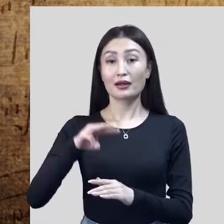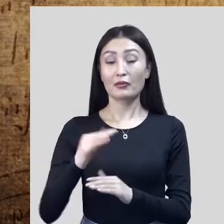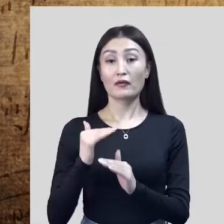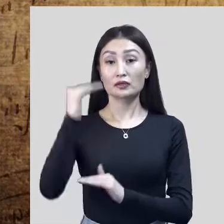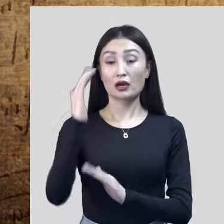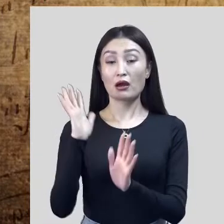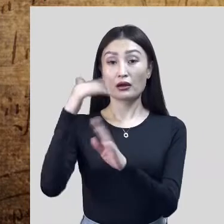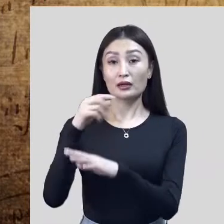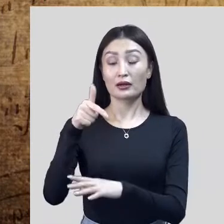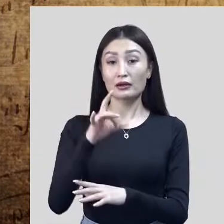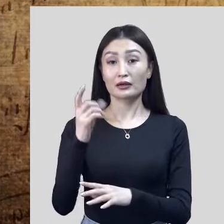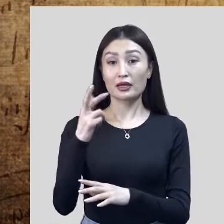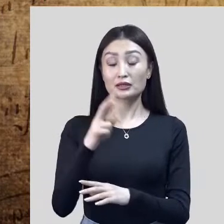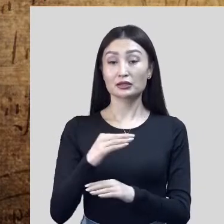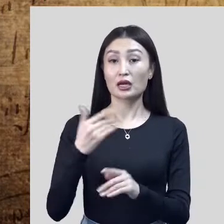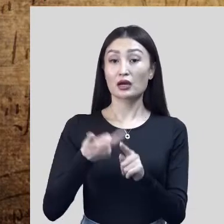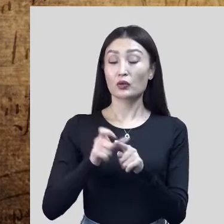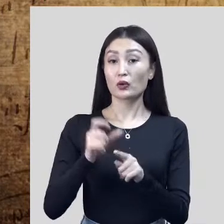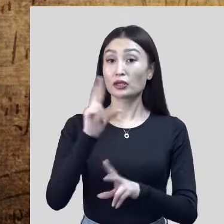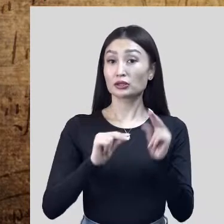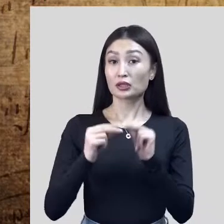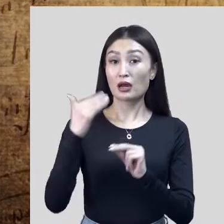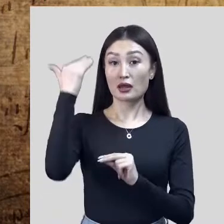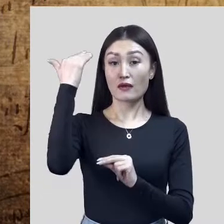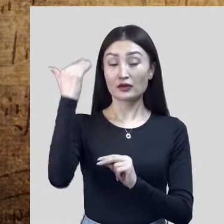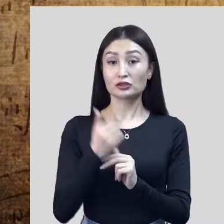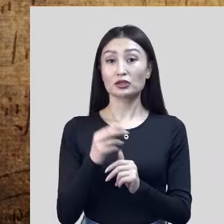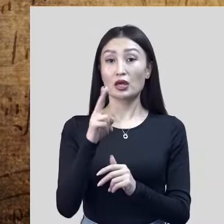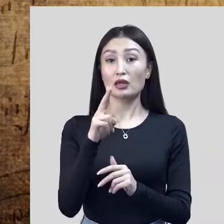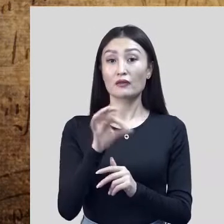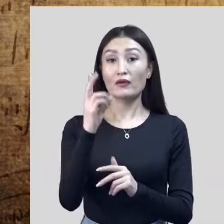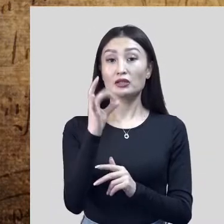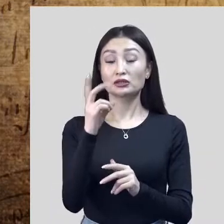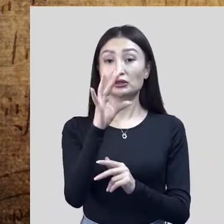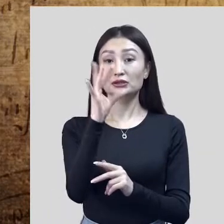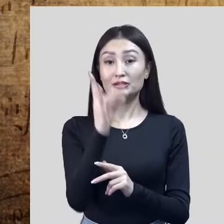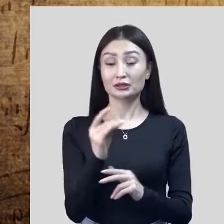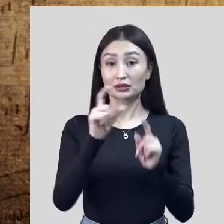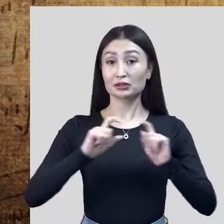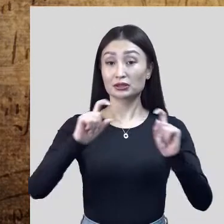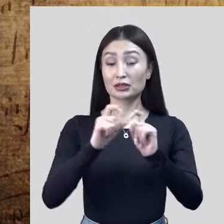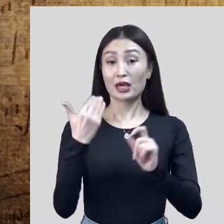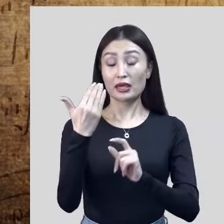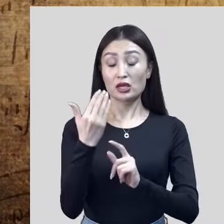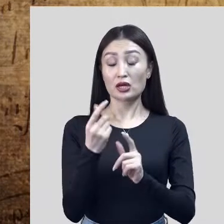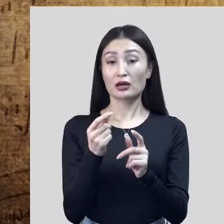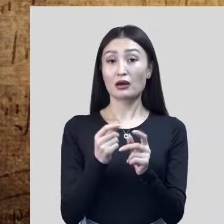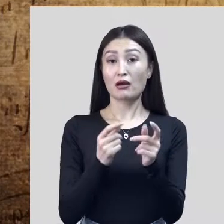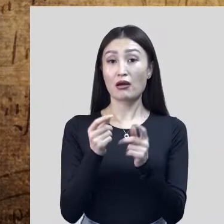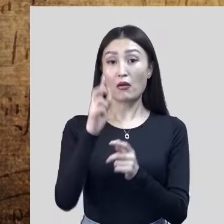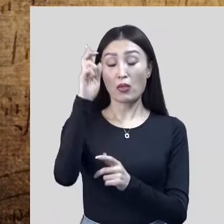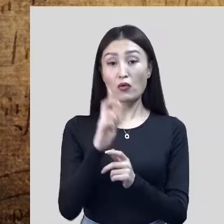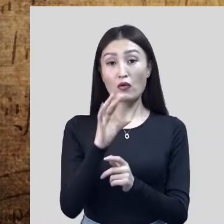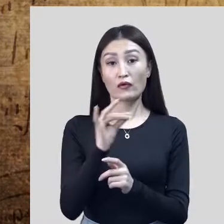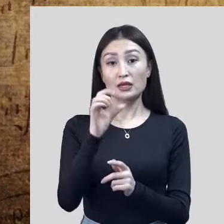гора Греции, на вершине которой, как считали греки, находились дворцы их богов, которых возглавлял Зевс, отец богов и